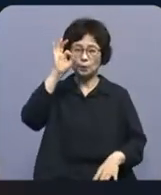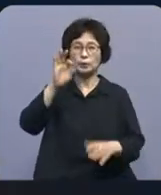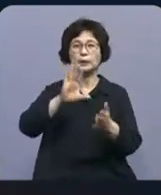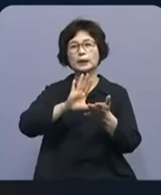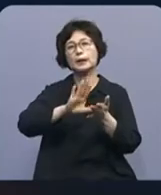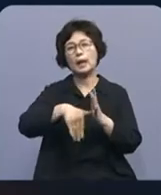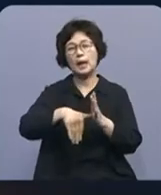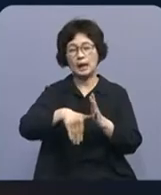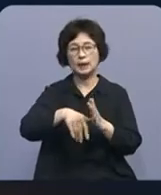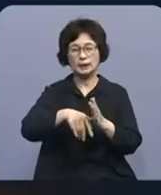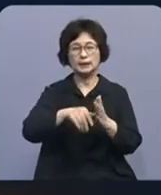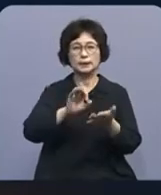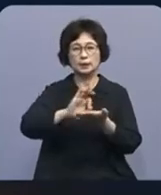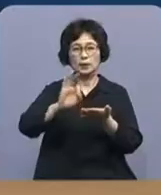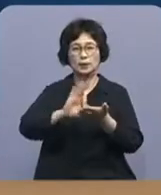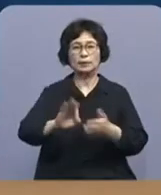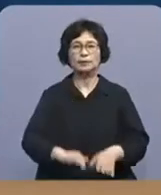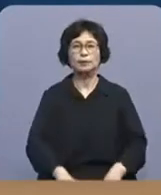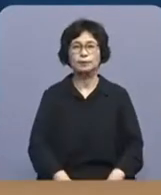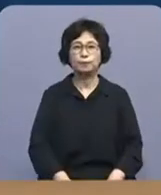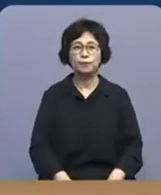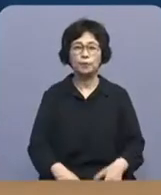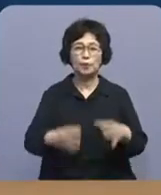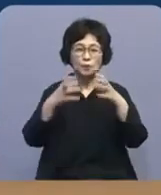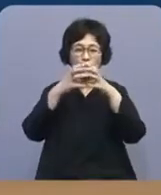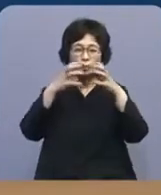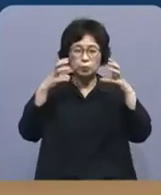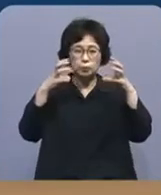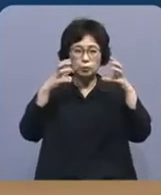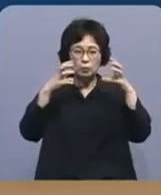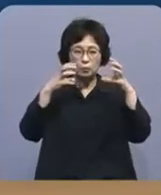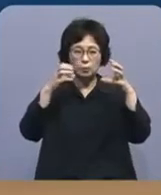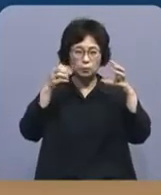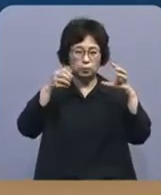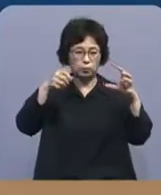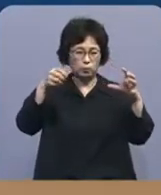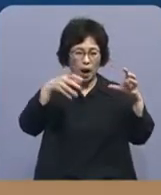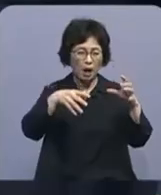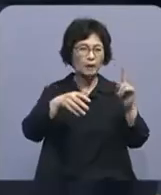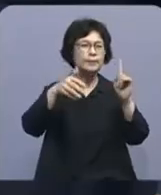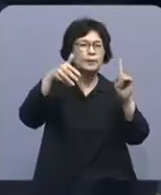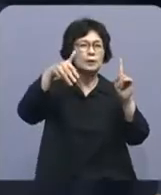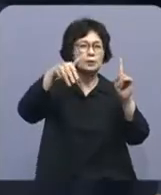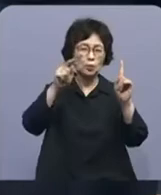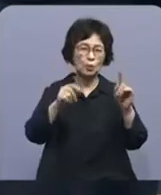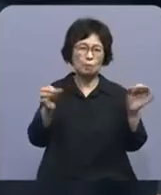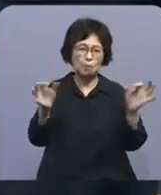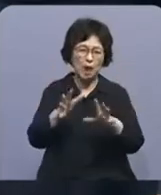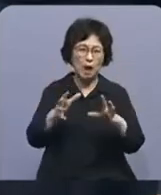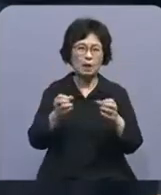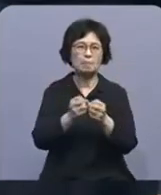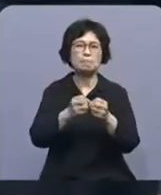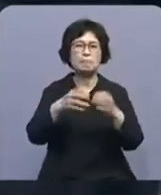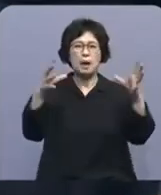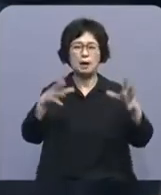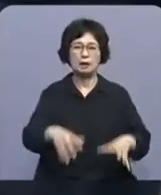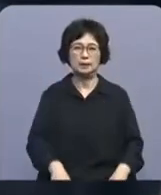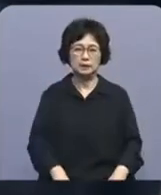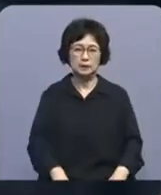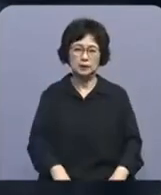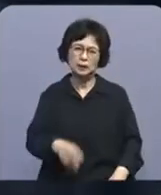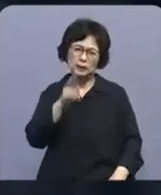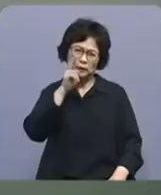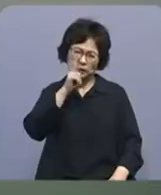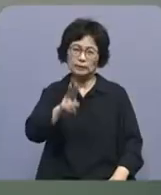* 지식 이라고도 불립니다 풍선에 레이저 리 써봤더니 2초만에 풍선이 터집니다 그만큼 레이저의 출력이